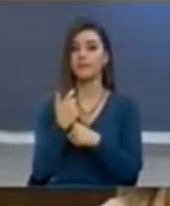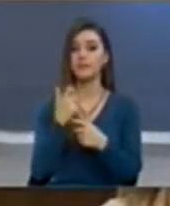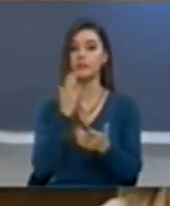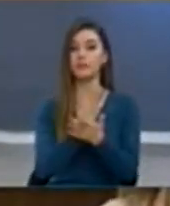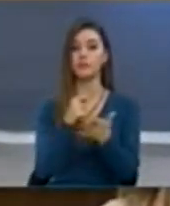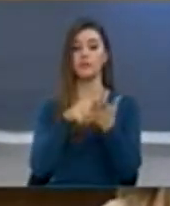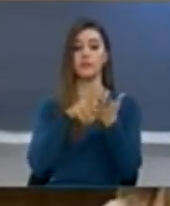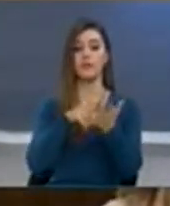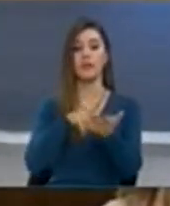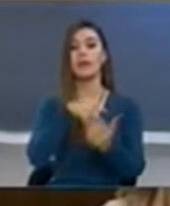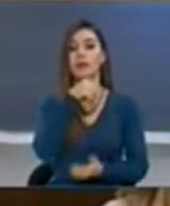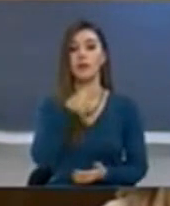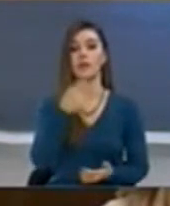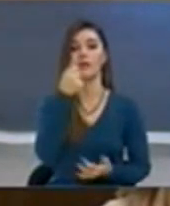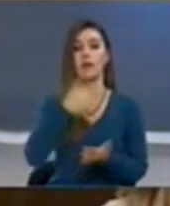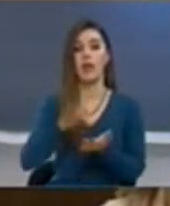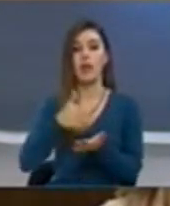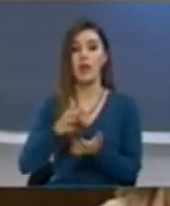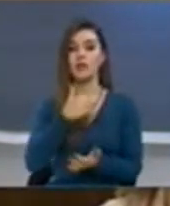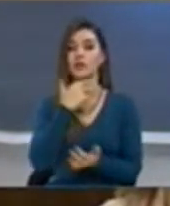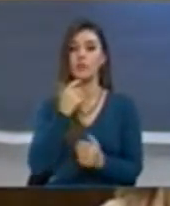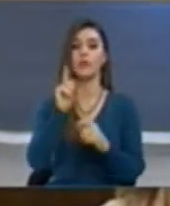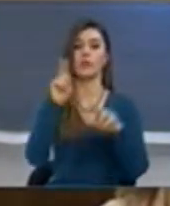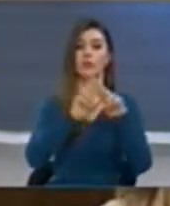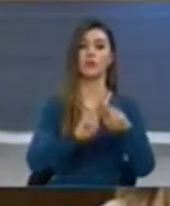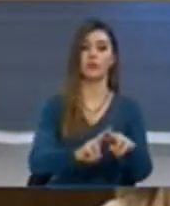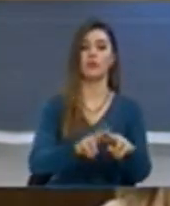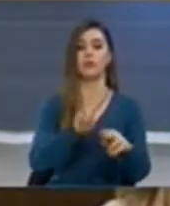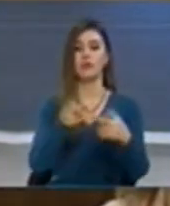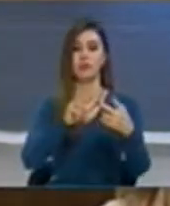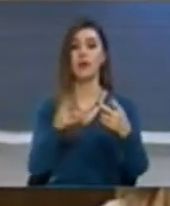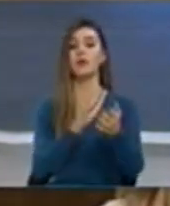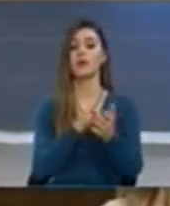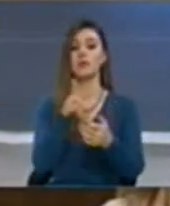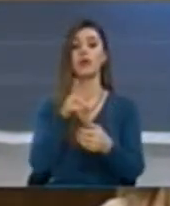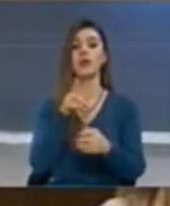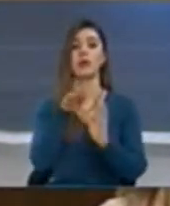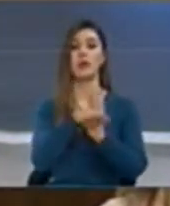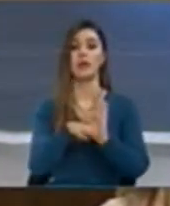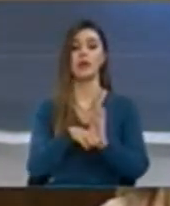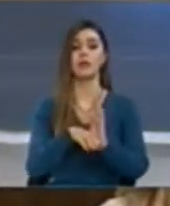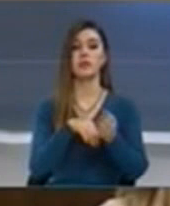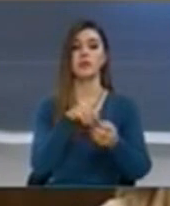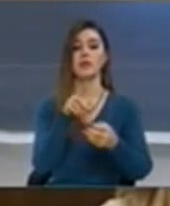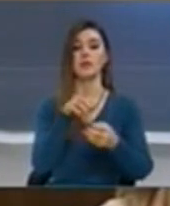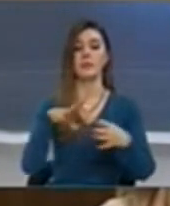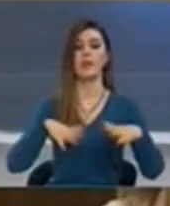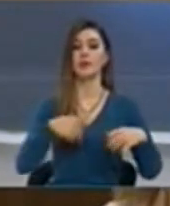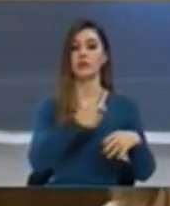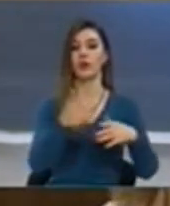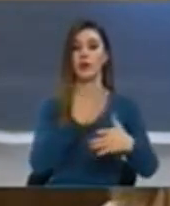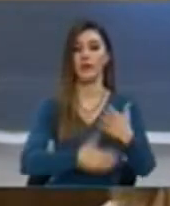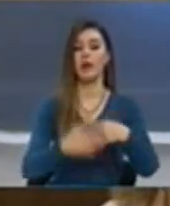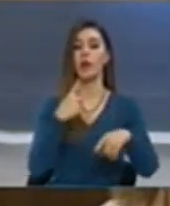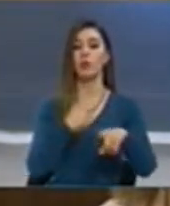nenet e caktuara të cilat kanë kosto buxhetore nuk guxon të preket, kanë qenë ligji i pensioneve familjare dhe invalidore. Ne